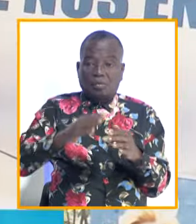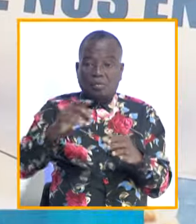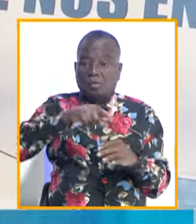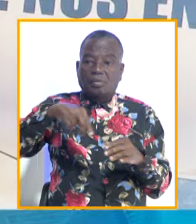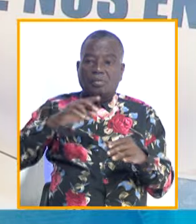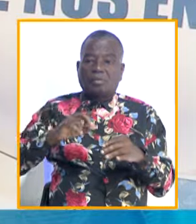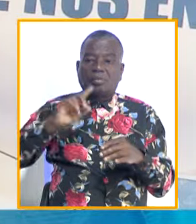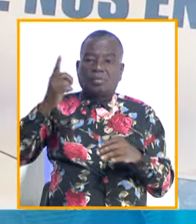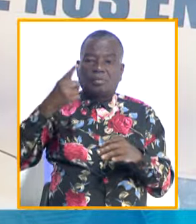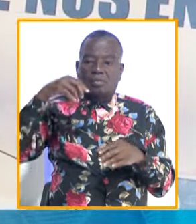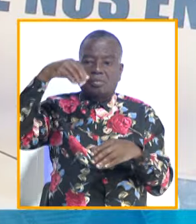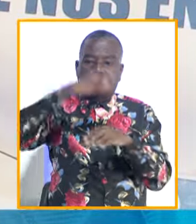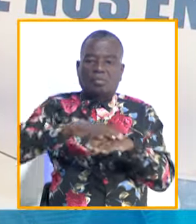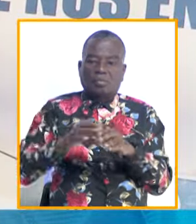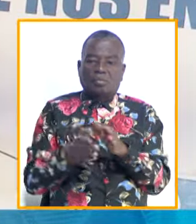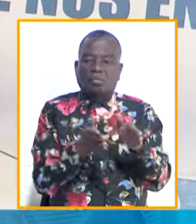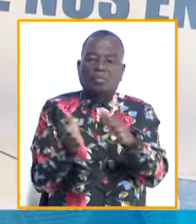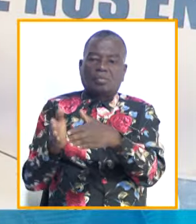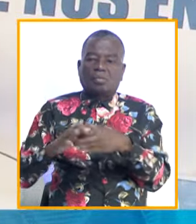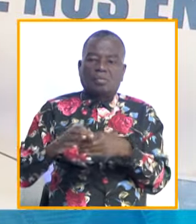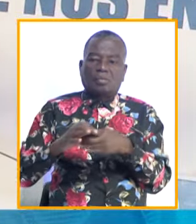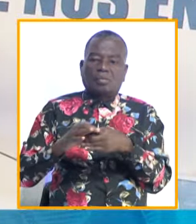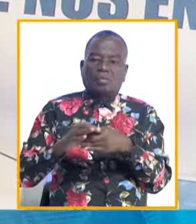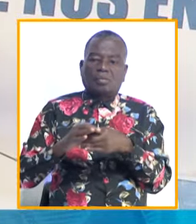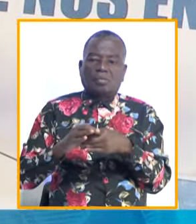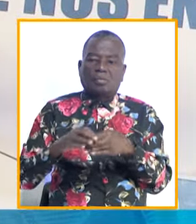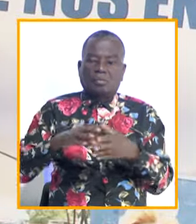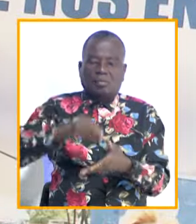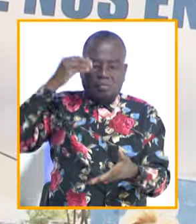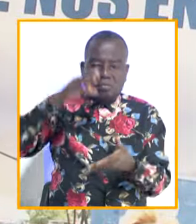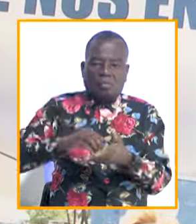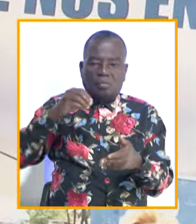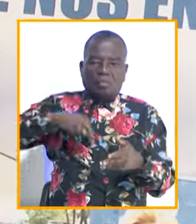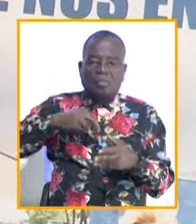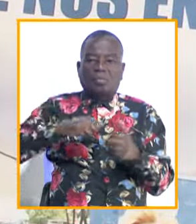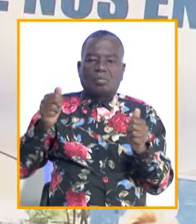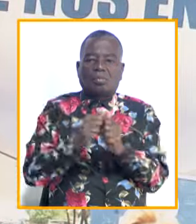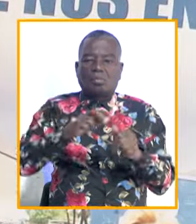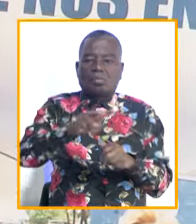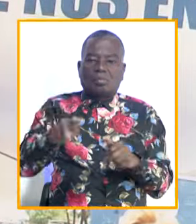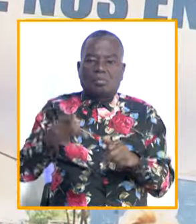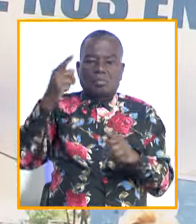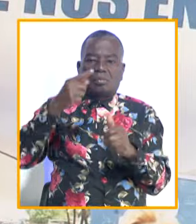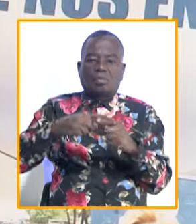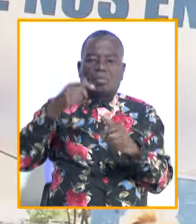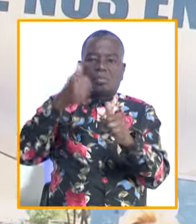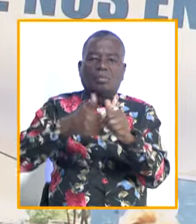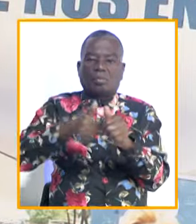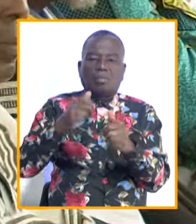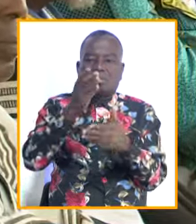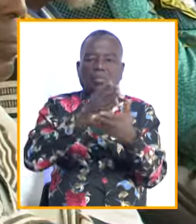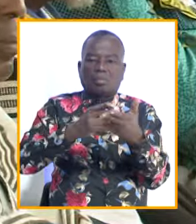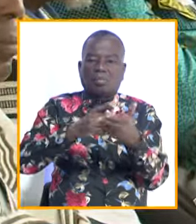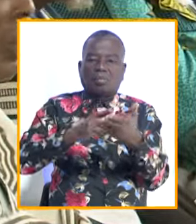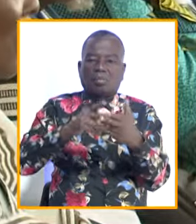de l'apprentissage. Nous sommes à vos côtés, prêts à vous soutenir et à vous encourager à chaque étape de votre